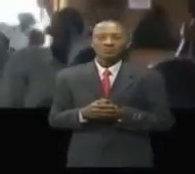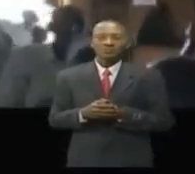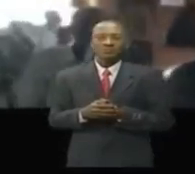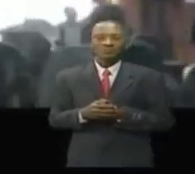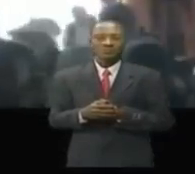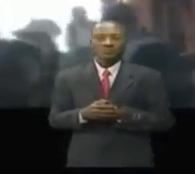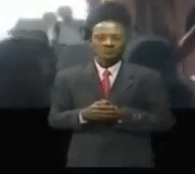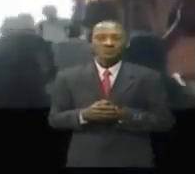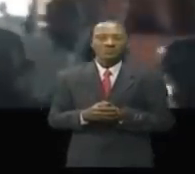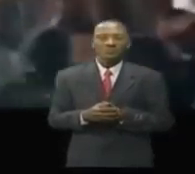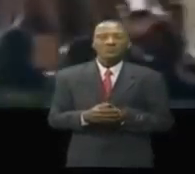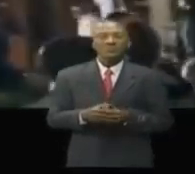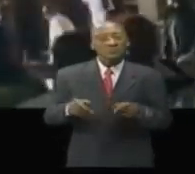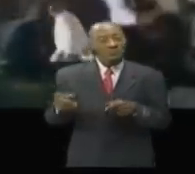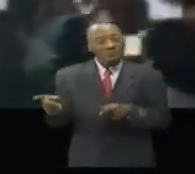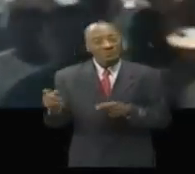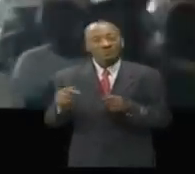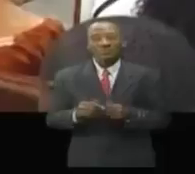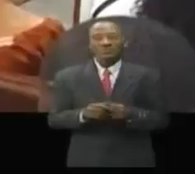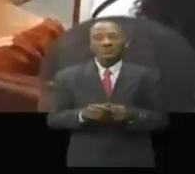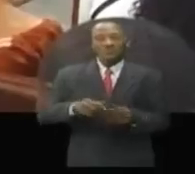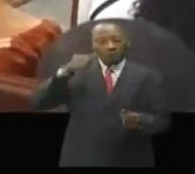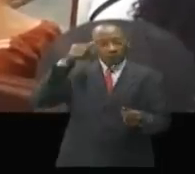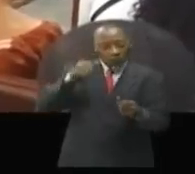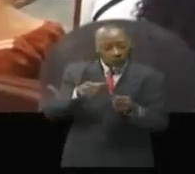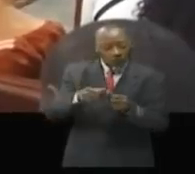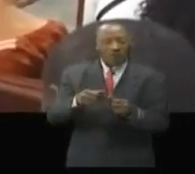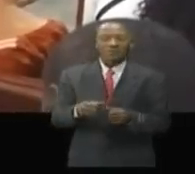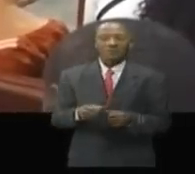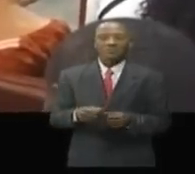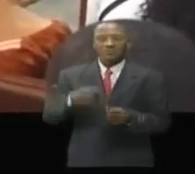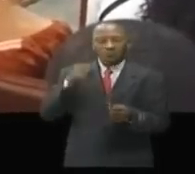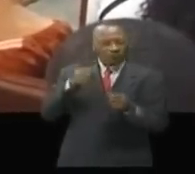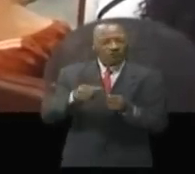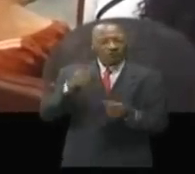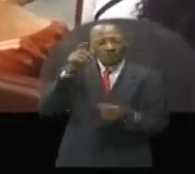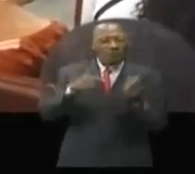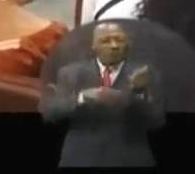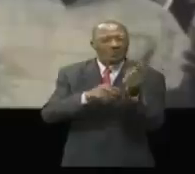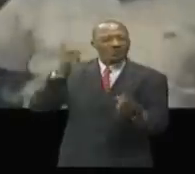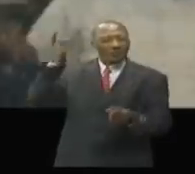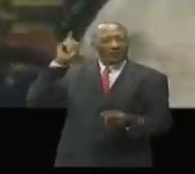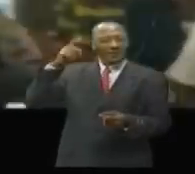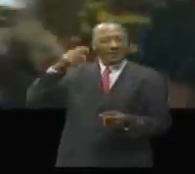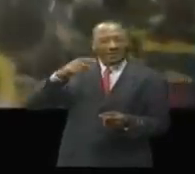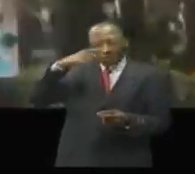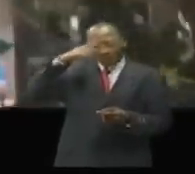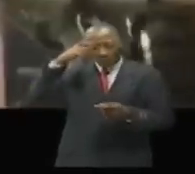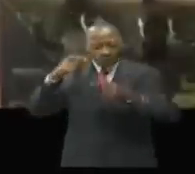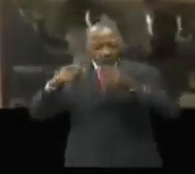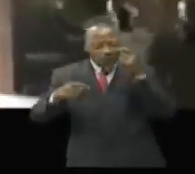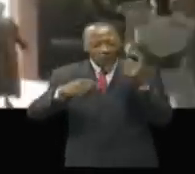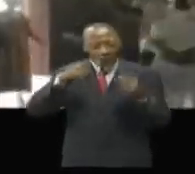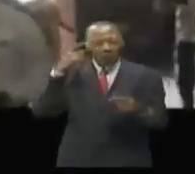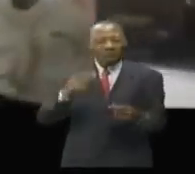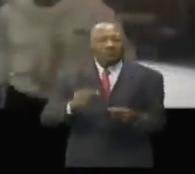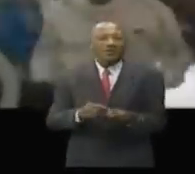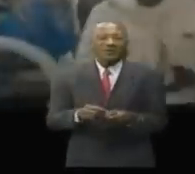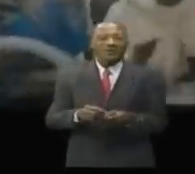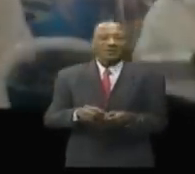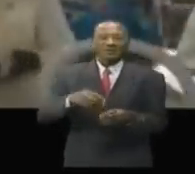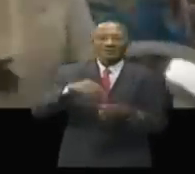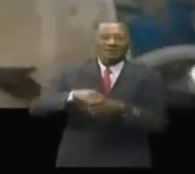sa mémoire qu'une messe a été organisée en la paroisse Saint-Jean. Nous sommes dans la commune de Dibinji, en